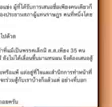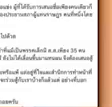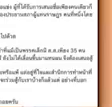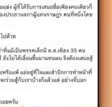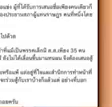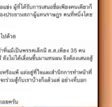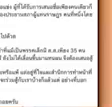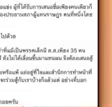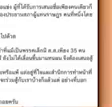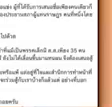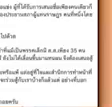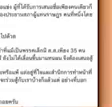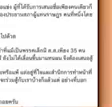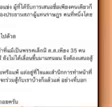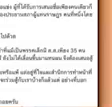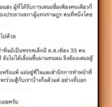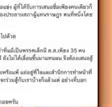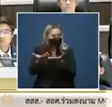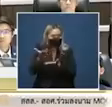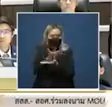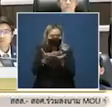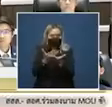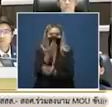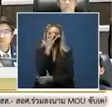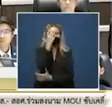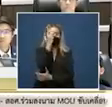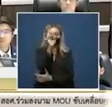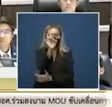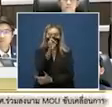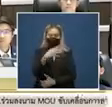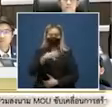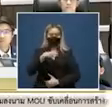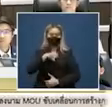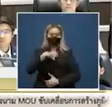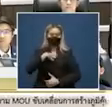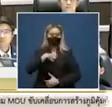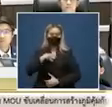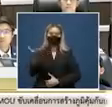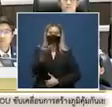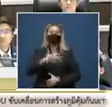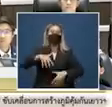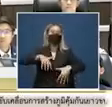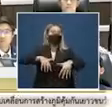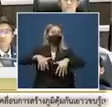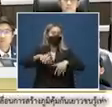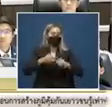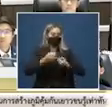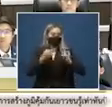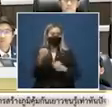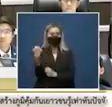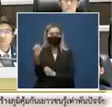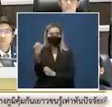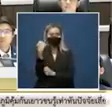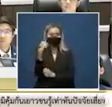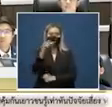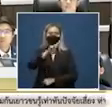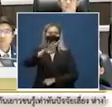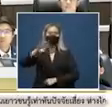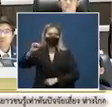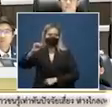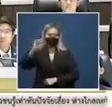ก็ต้องกลับไปอยู่นโยบายของพรรคนั้นแล้วปกป้องอะไรล่ะที่ทำแบบนี้ปกป้องสิ่งที่เร